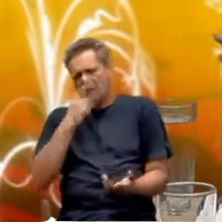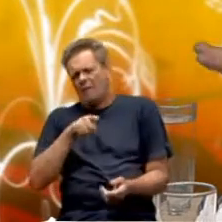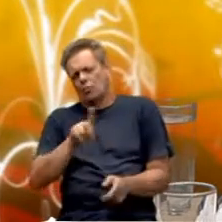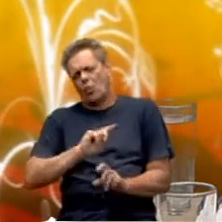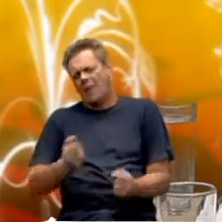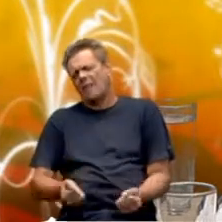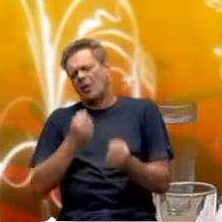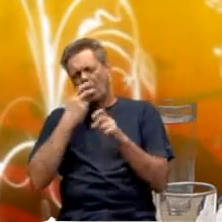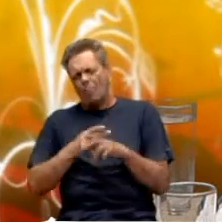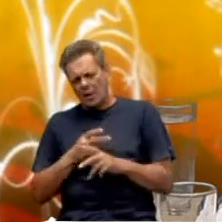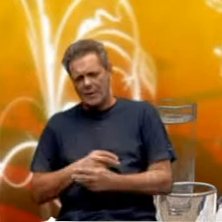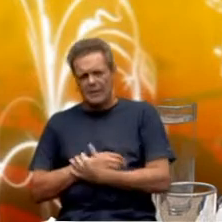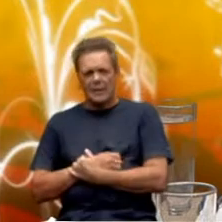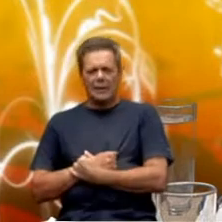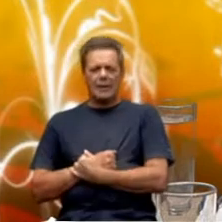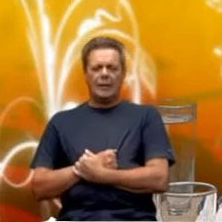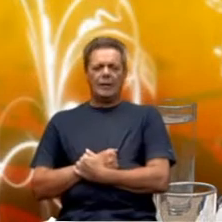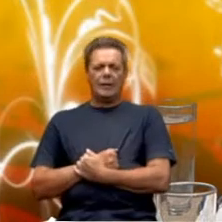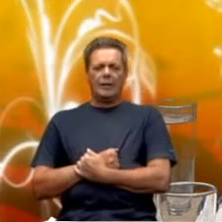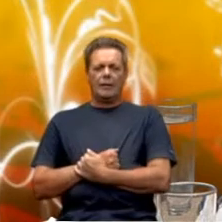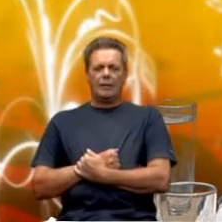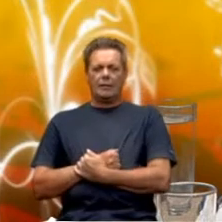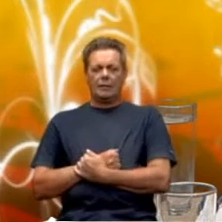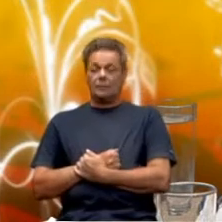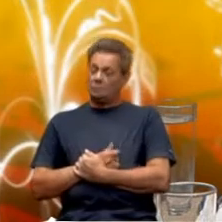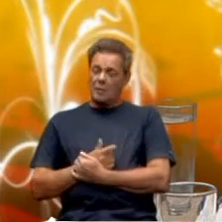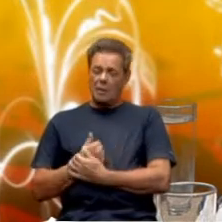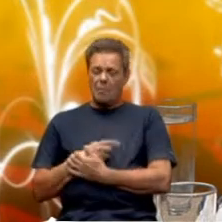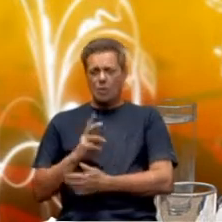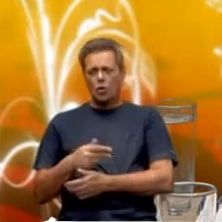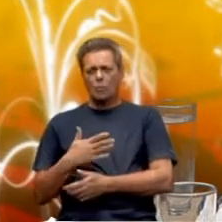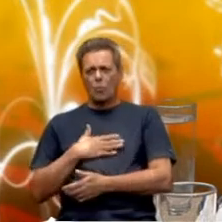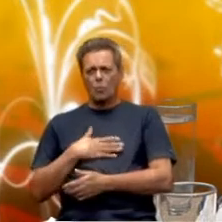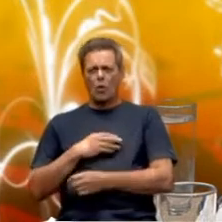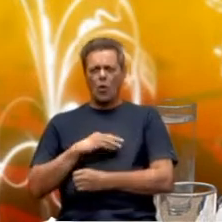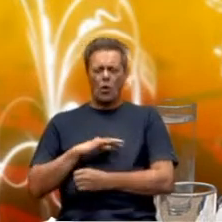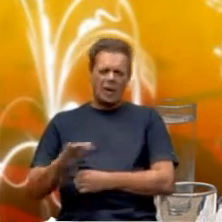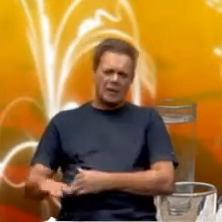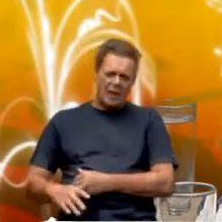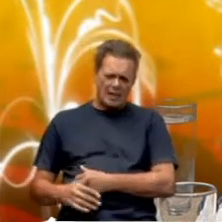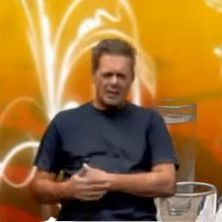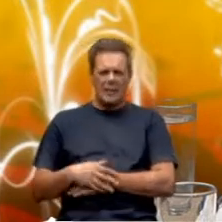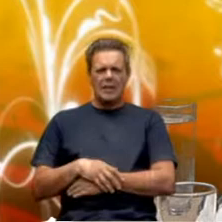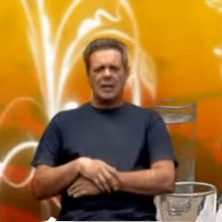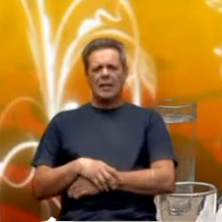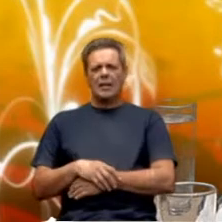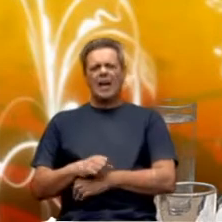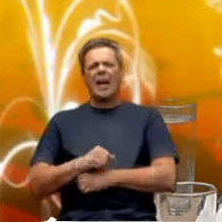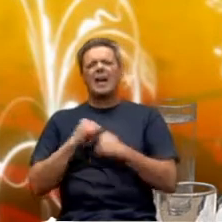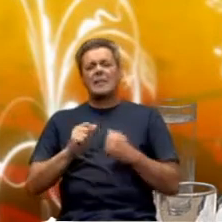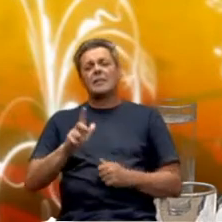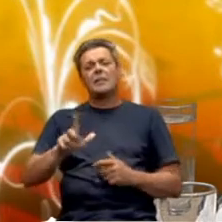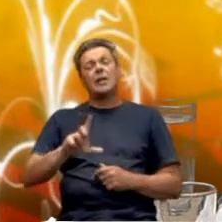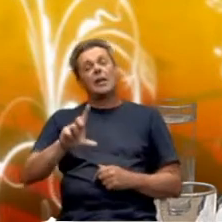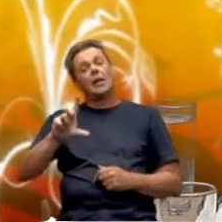tome stvarati neke tu priče, možemo mi u svojoj djeci, ako su malo posebna, drugačija ili sve, razviti njihove neke